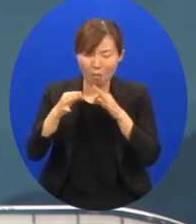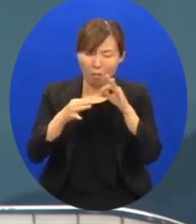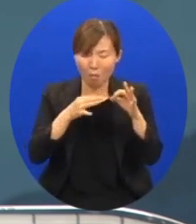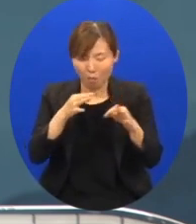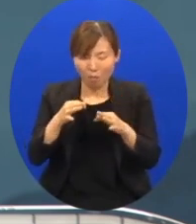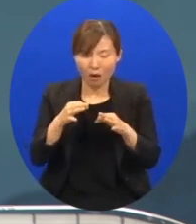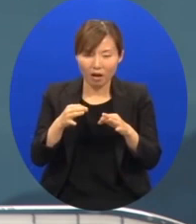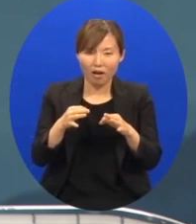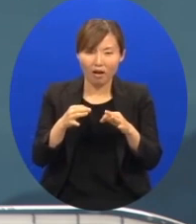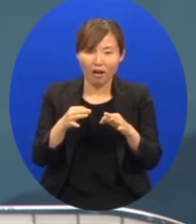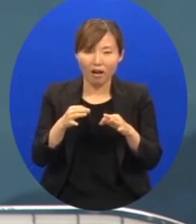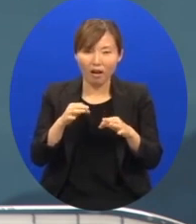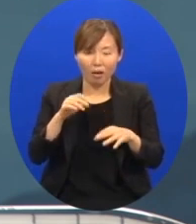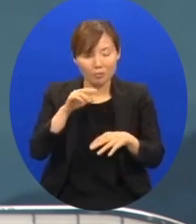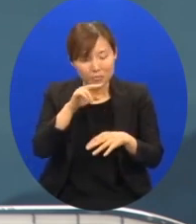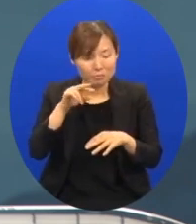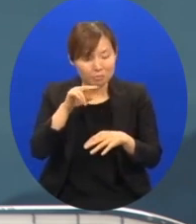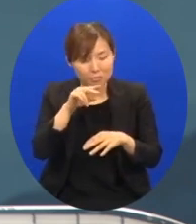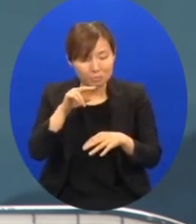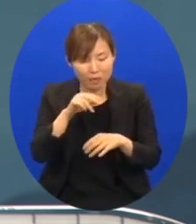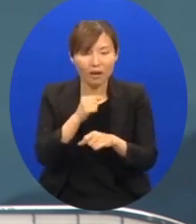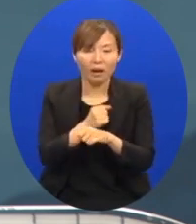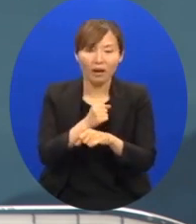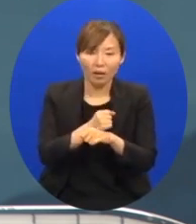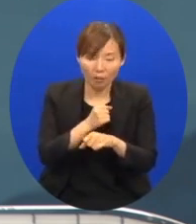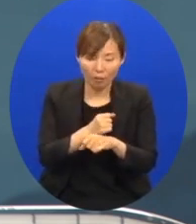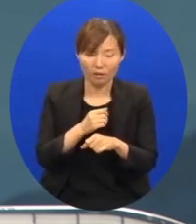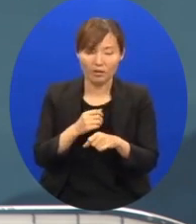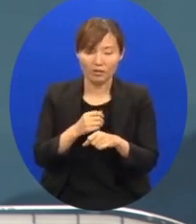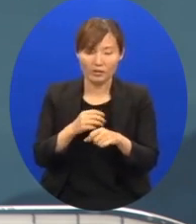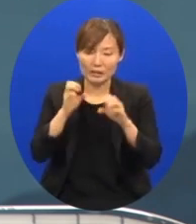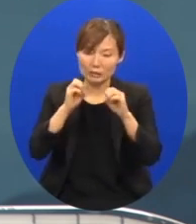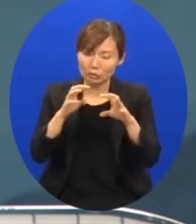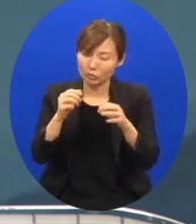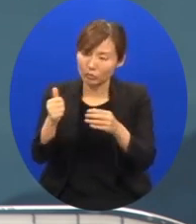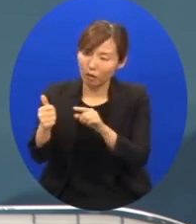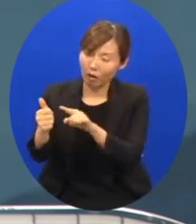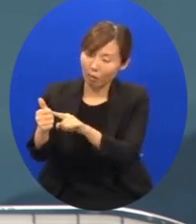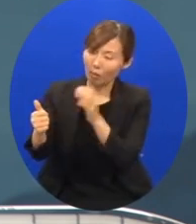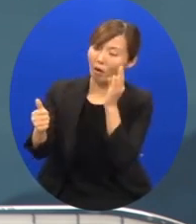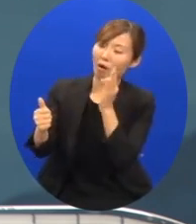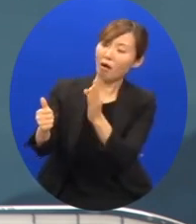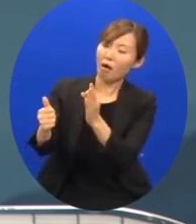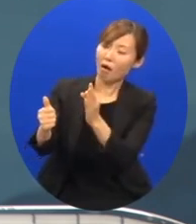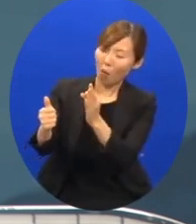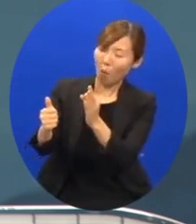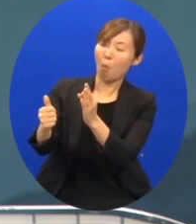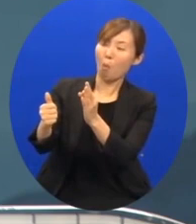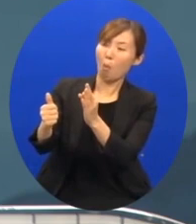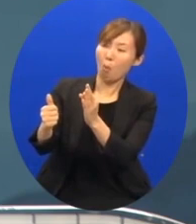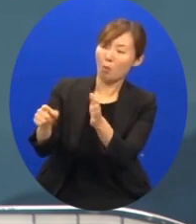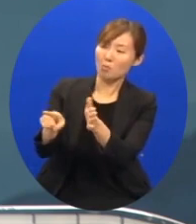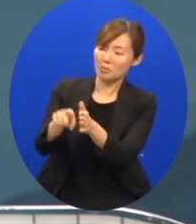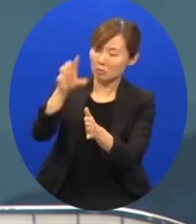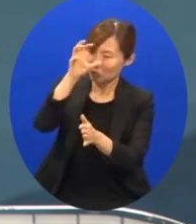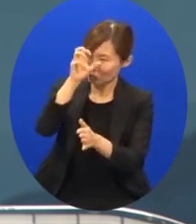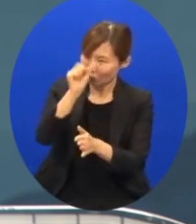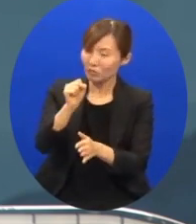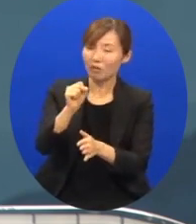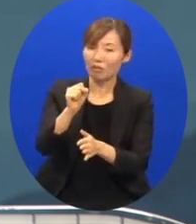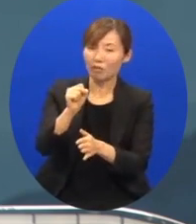우리 전도사님 방 엄 받았다고 털 교인들이 좋아한다 그러나 자기는 밤새도록